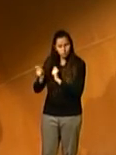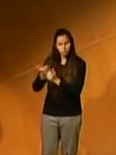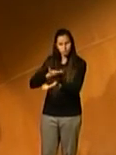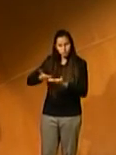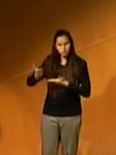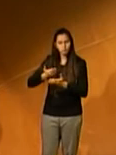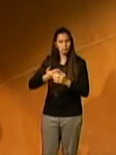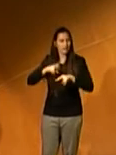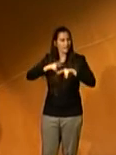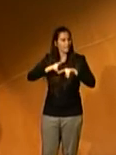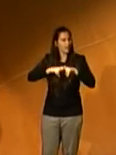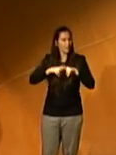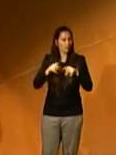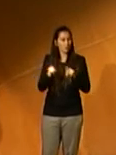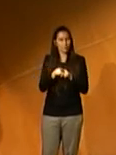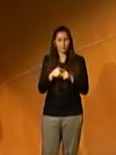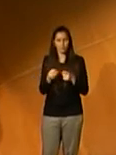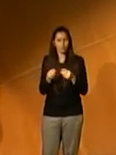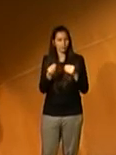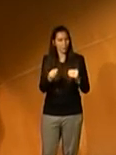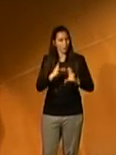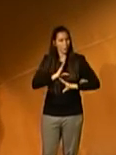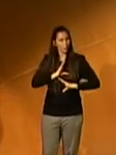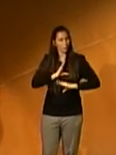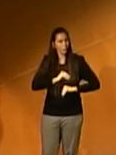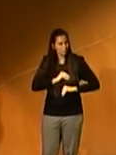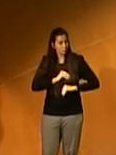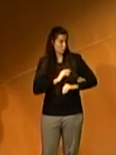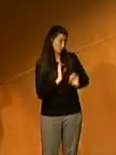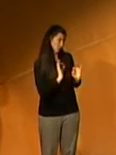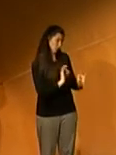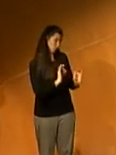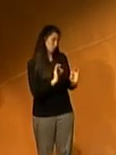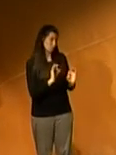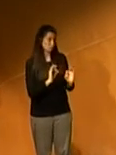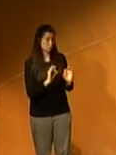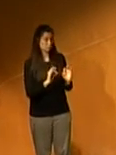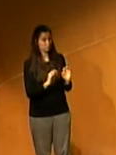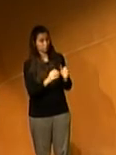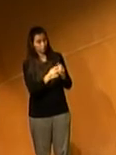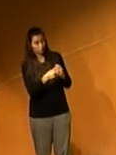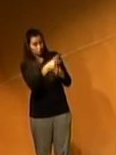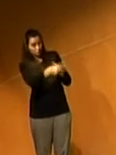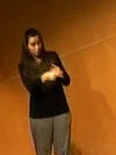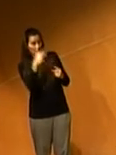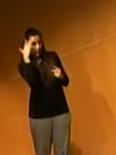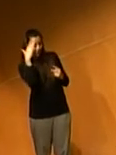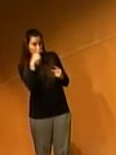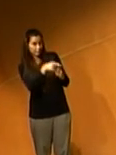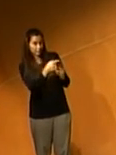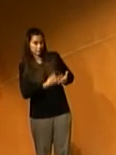du verbe rassurer, quelque chose comme ça. Oui, quand on est avec un élève en situation de handicap, après une période d'observation qui